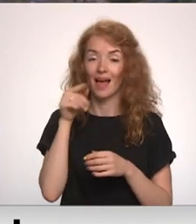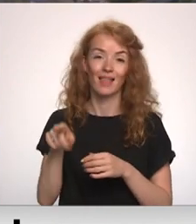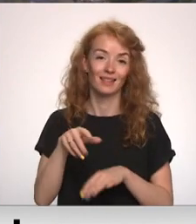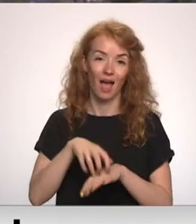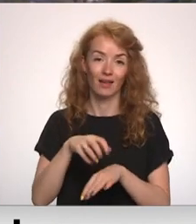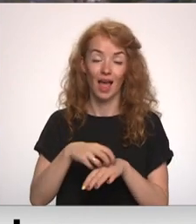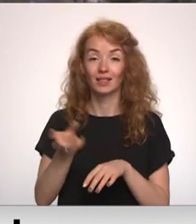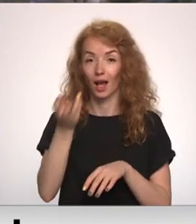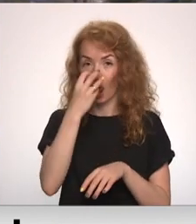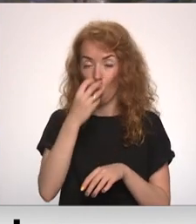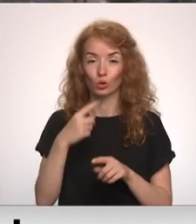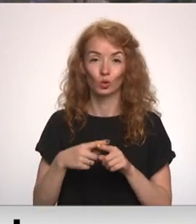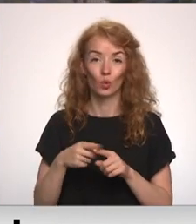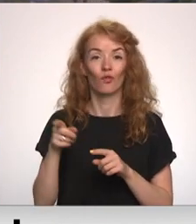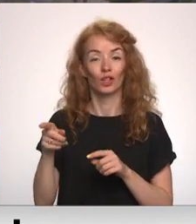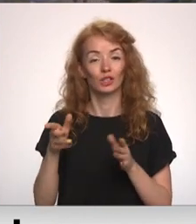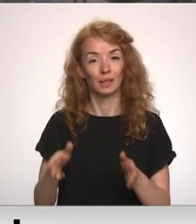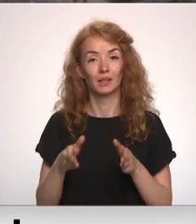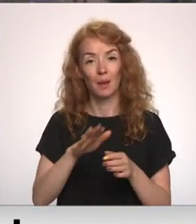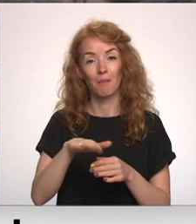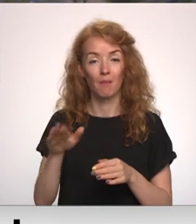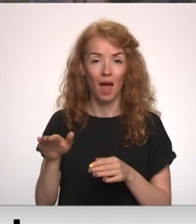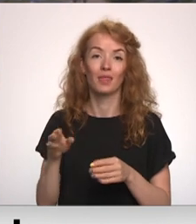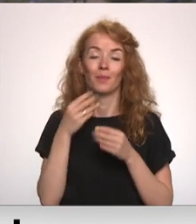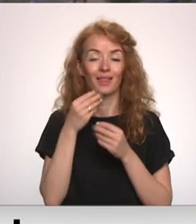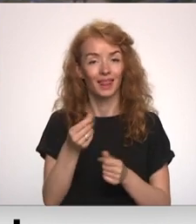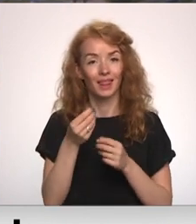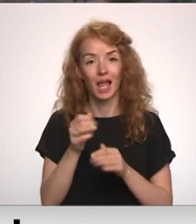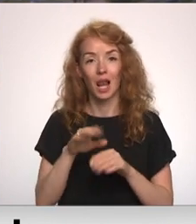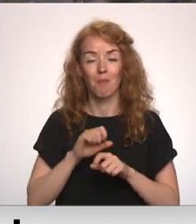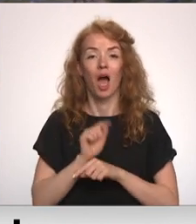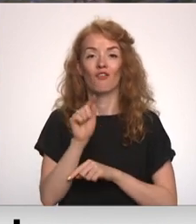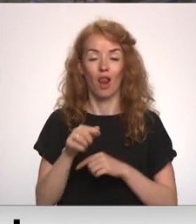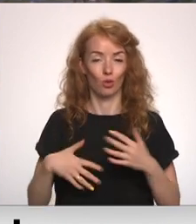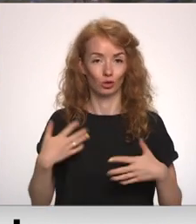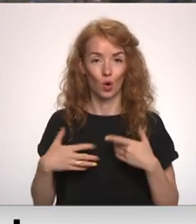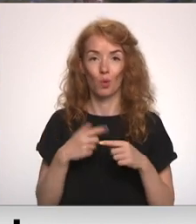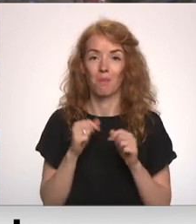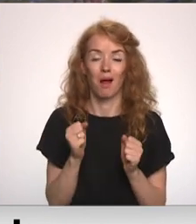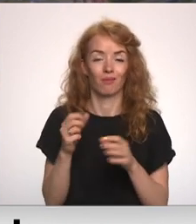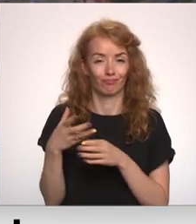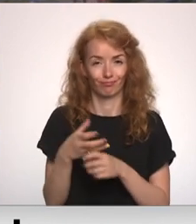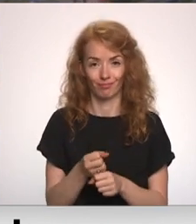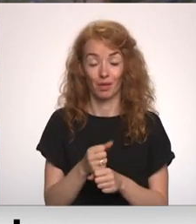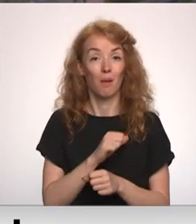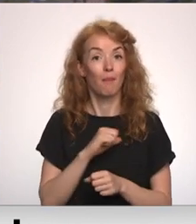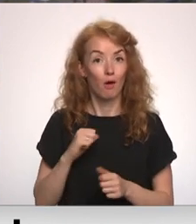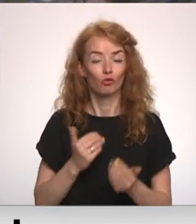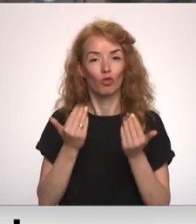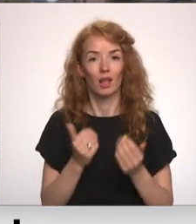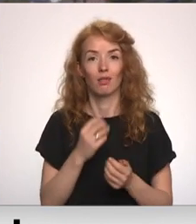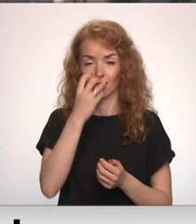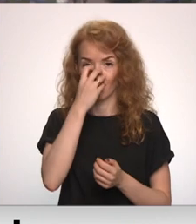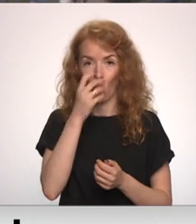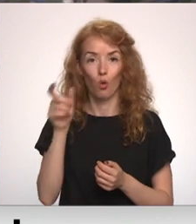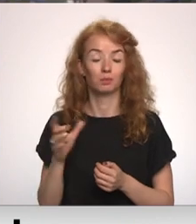Klauns, kas bērniem slimnīcā mazina bailes no manipulācijām un palīdz pārvarēt uztraukumu. Šodien gan uztraucies bija pats dakteris Klauns, vai